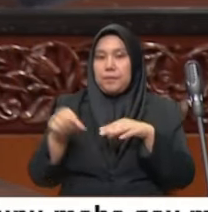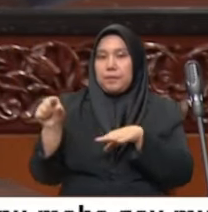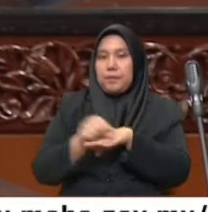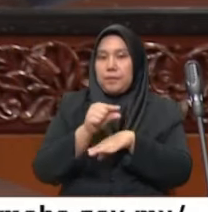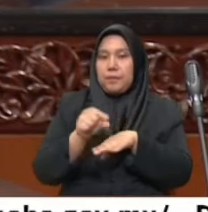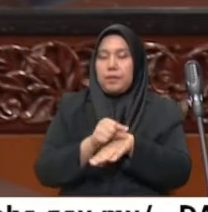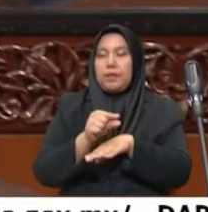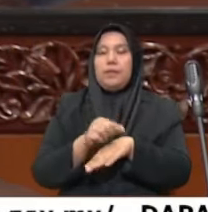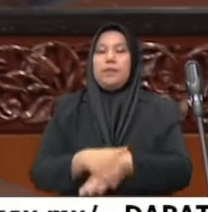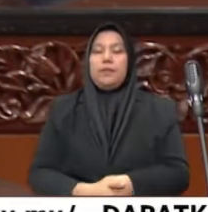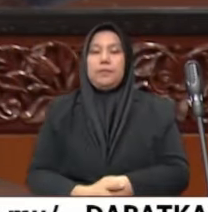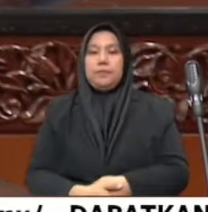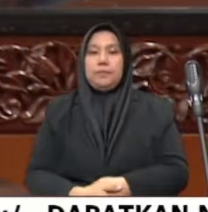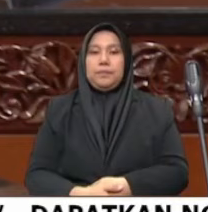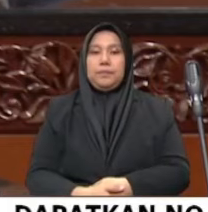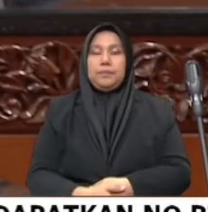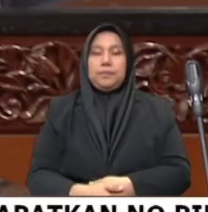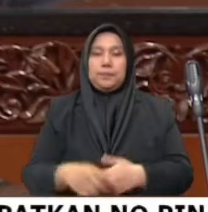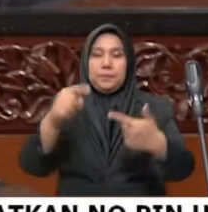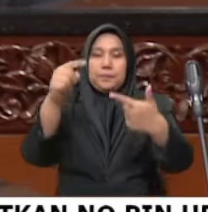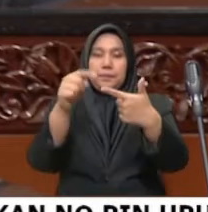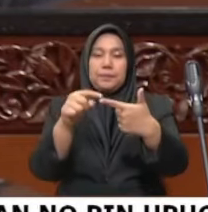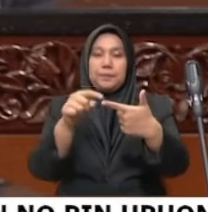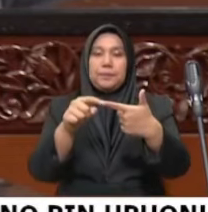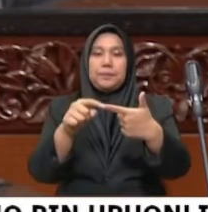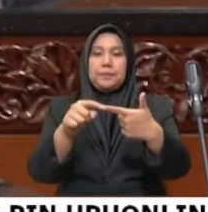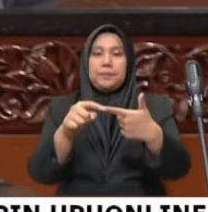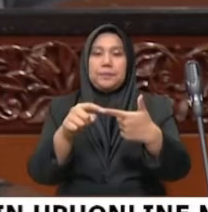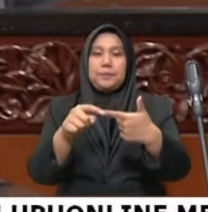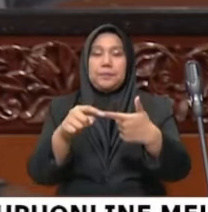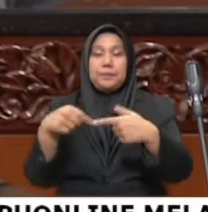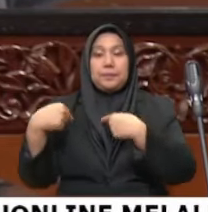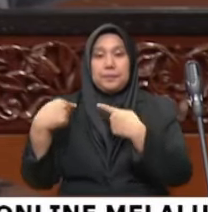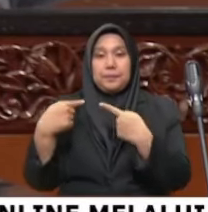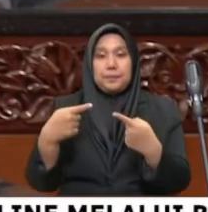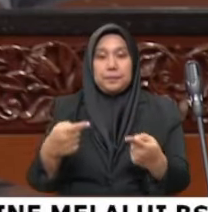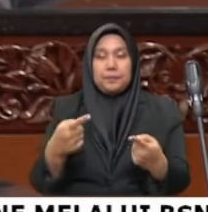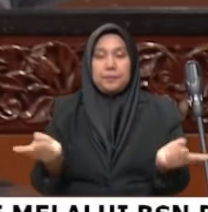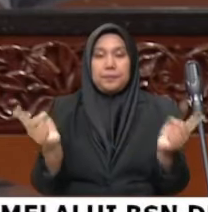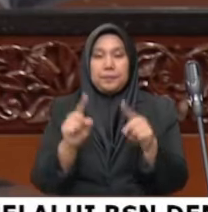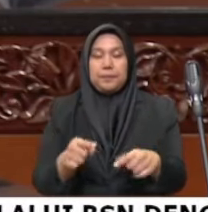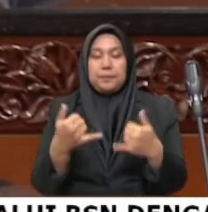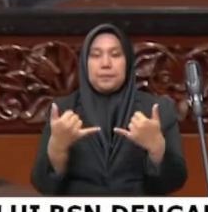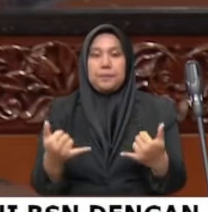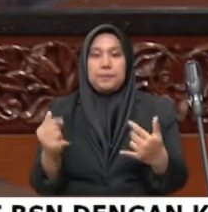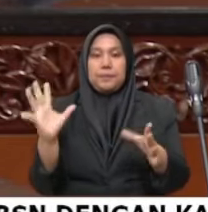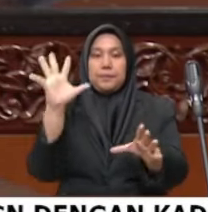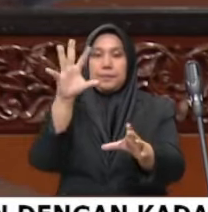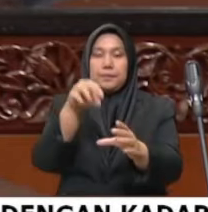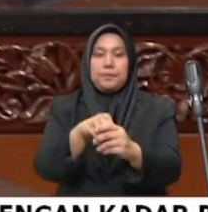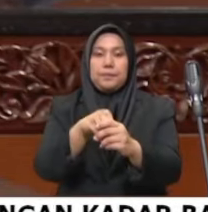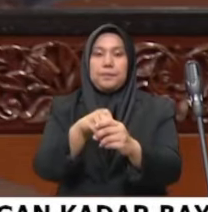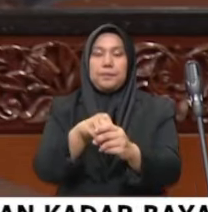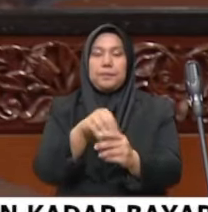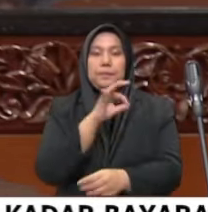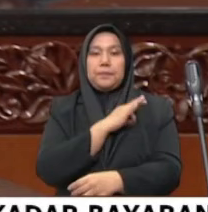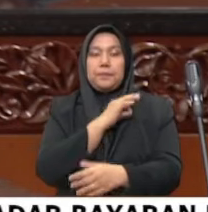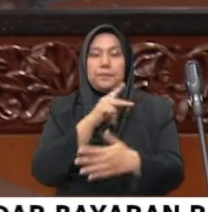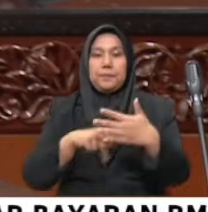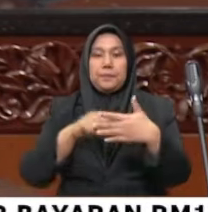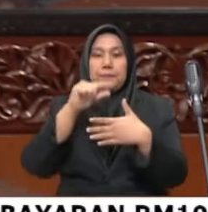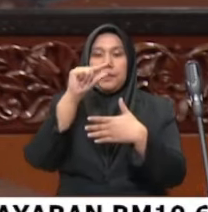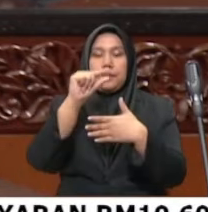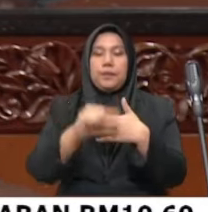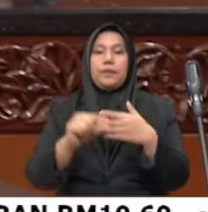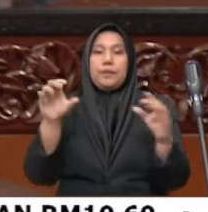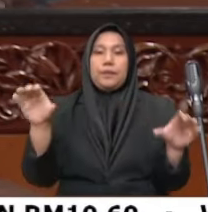adoption, Yang Berhormat. Fasa yang kedua yang sedang berlangsung sekarang merangkumi inisiatif dan program yang